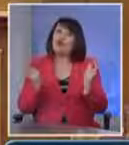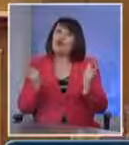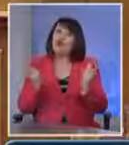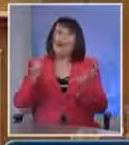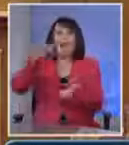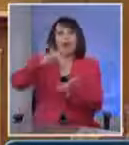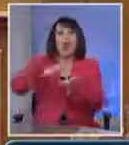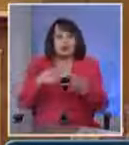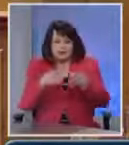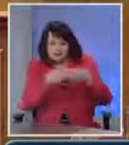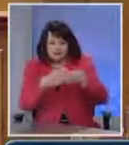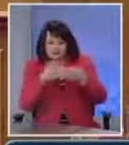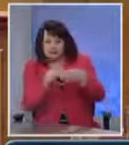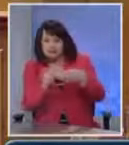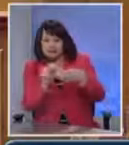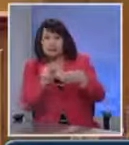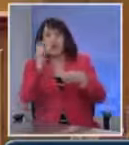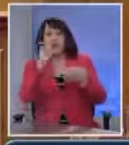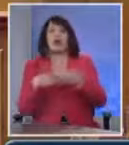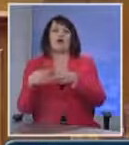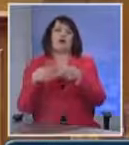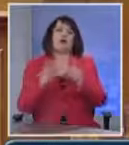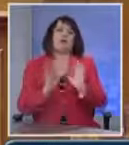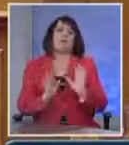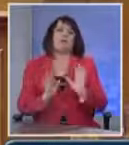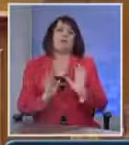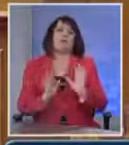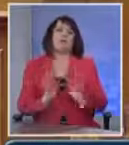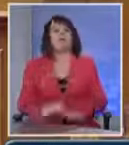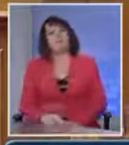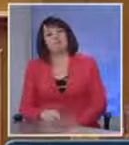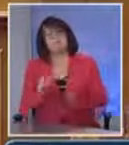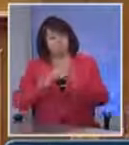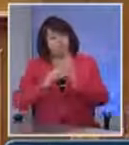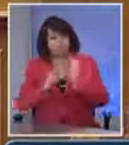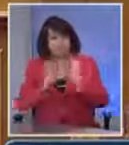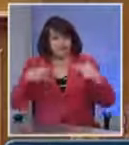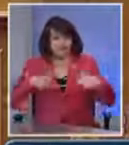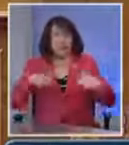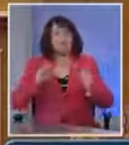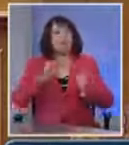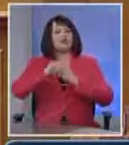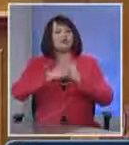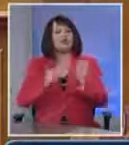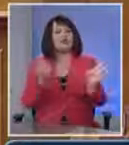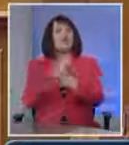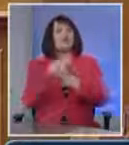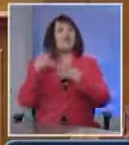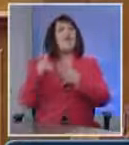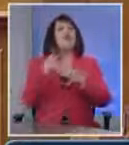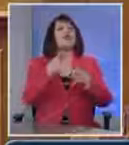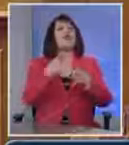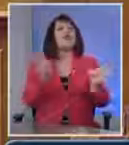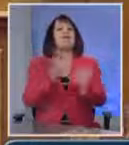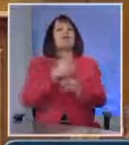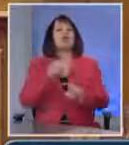κέντρα. Προσέξτε όμως, ενώ η κυβέρνηση προσπαθεί να ξεγελάσει με